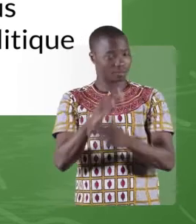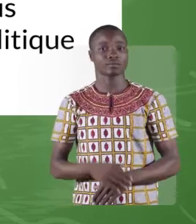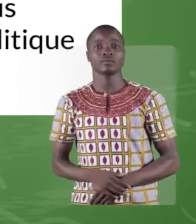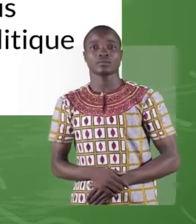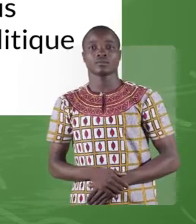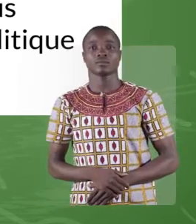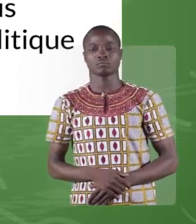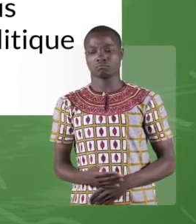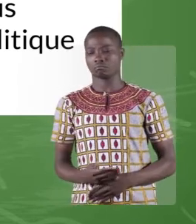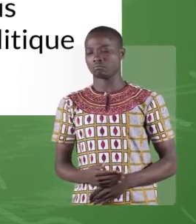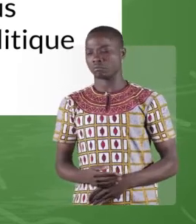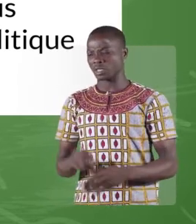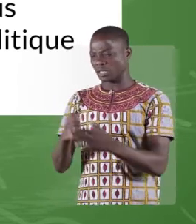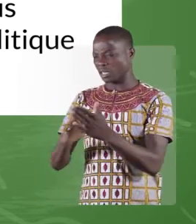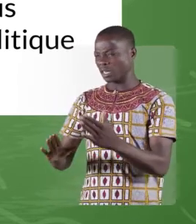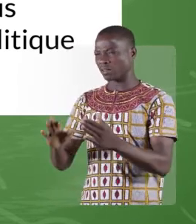Qu'est-ce que les élèves décident de faire?